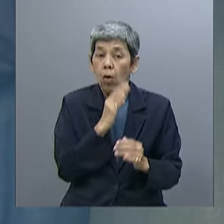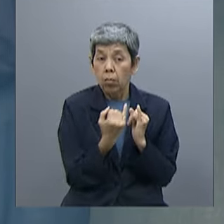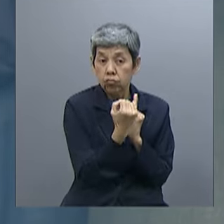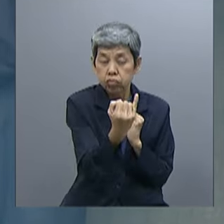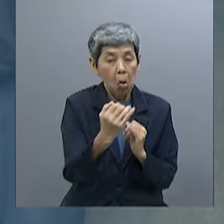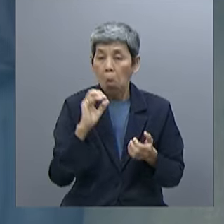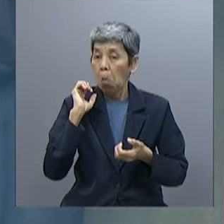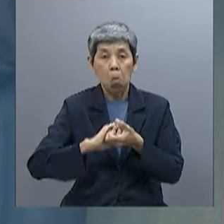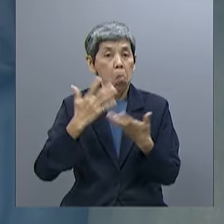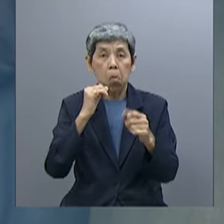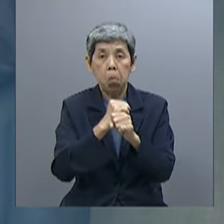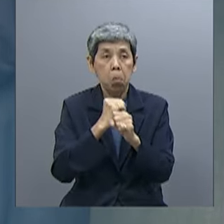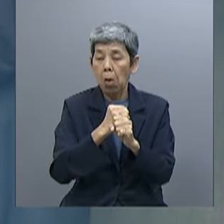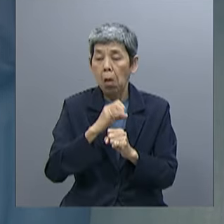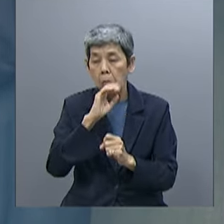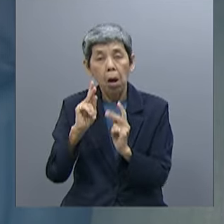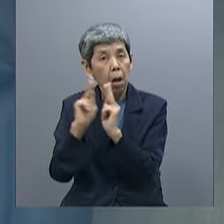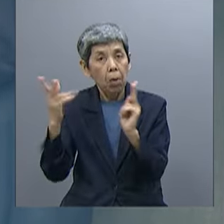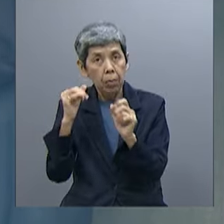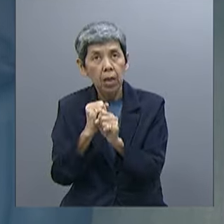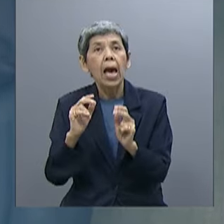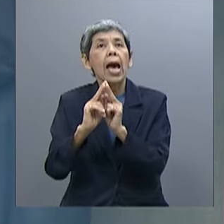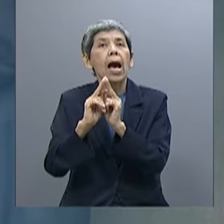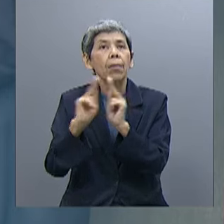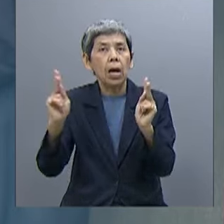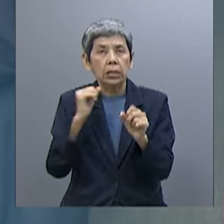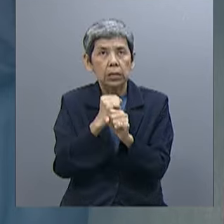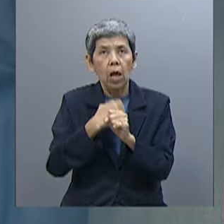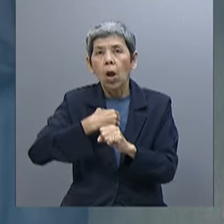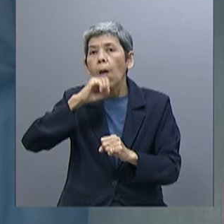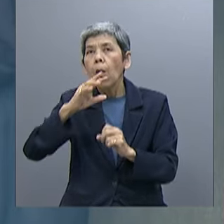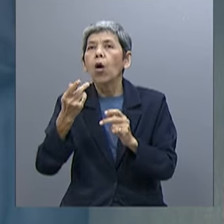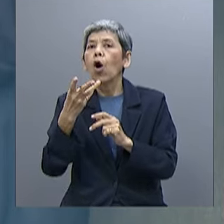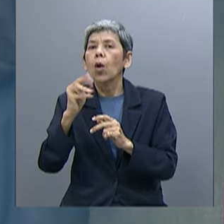ให้ความร่วมมือแก่คณะกรรมการอิสระคณะกรรมการสามารถเสนอให้คณะรัฐ